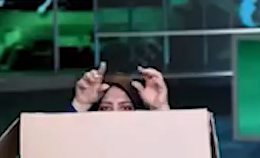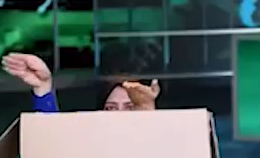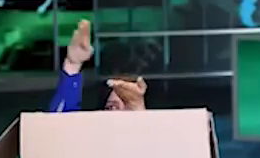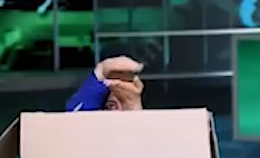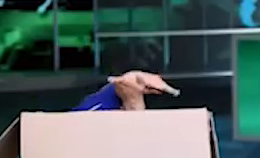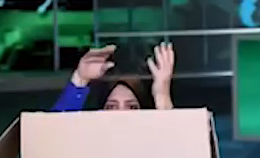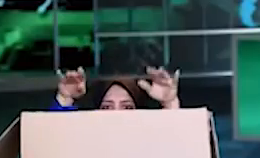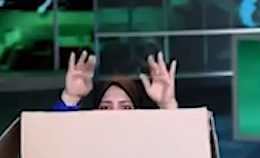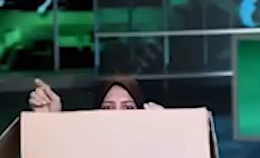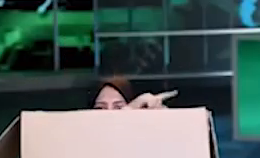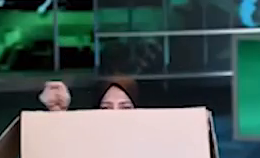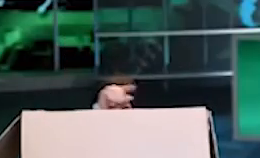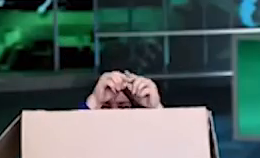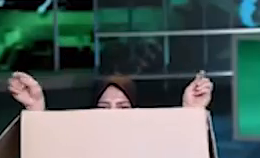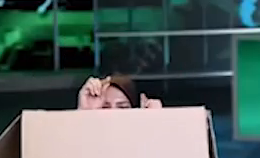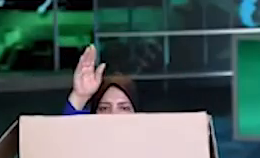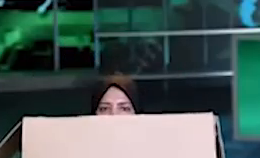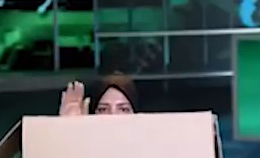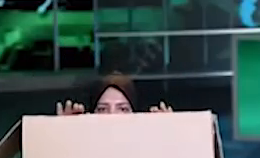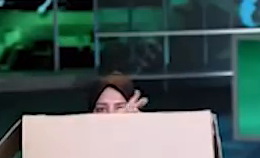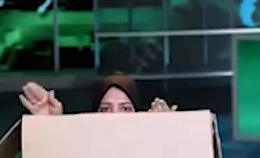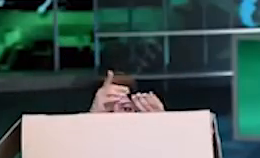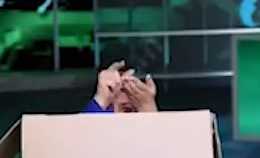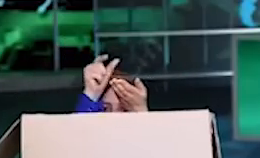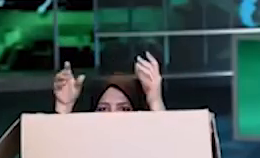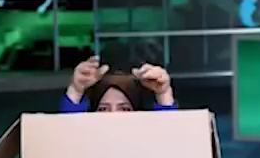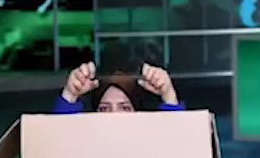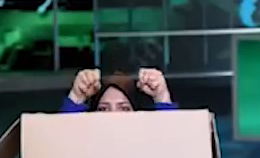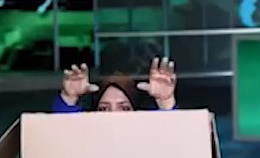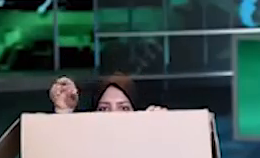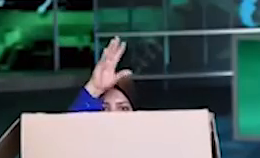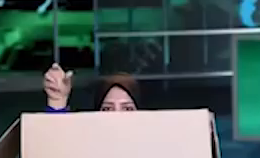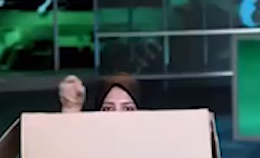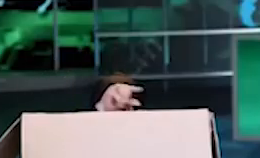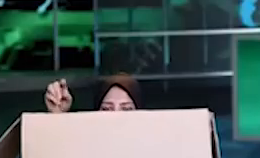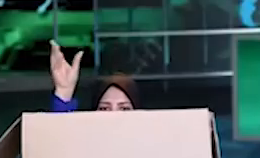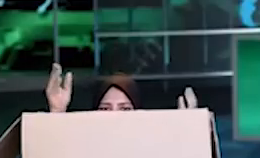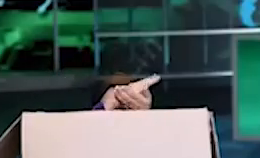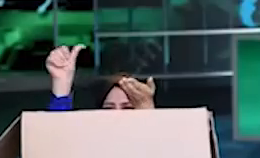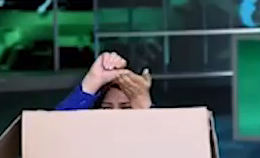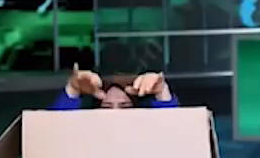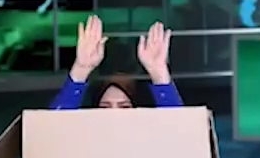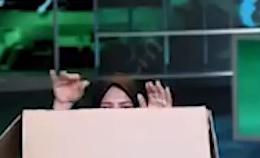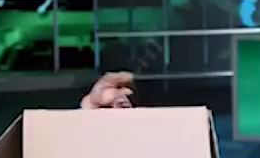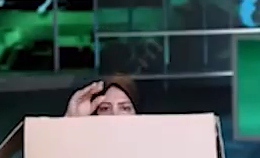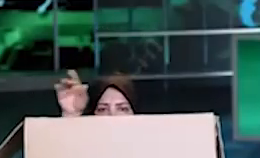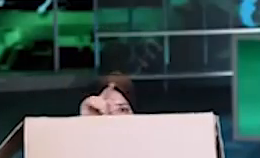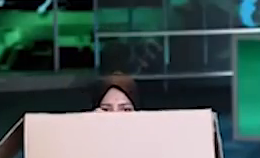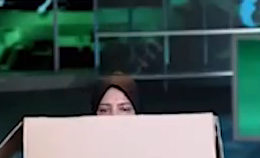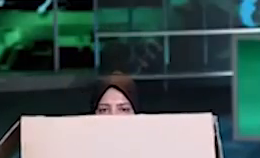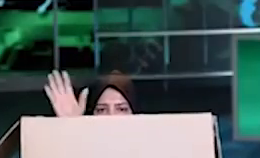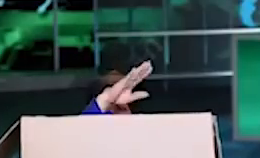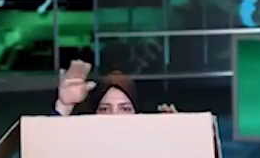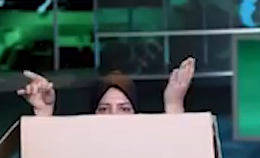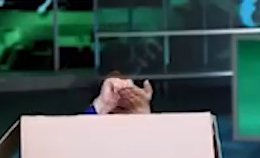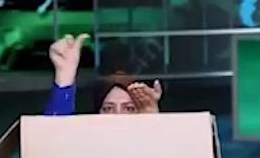گونه برجستگی مخصوصا سرعتگیرهای خیابان در دستور کار قرار گرفت. همچنین دولت نیز کافور را به